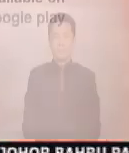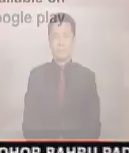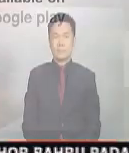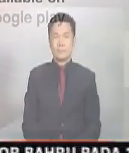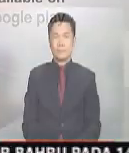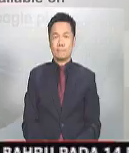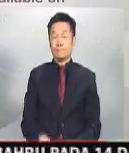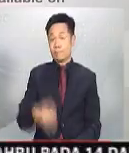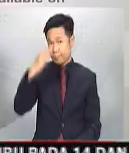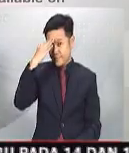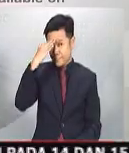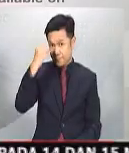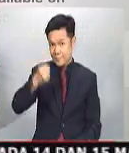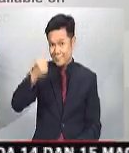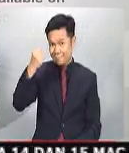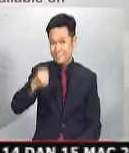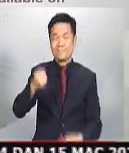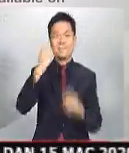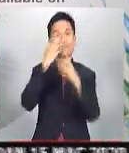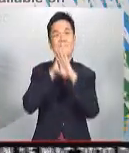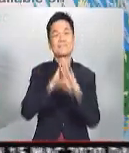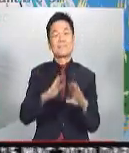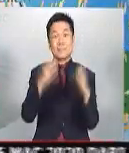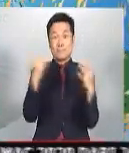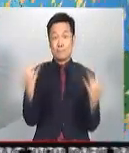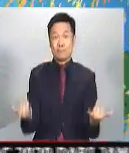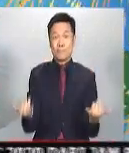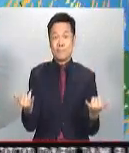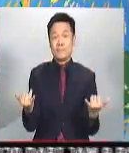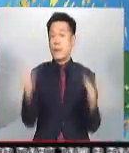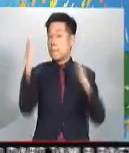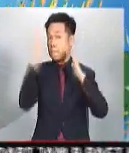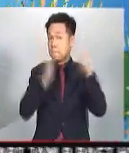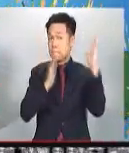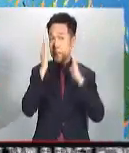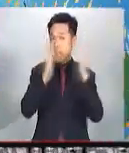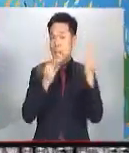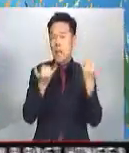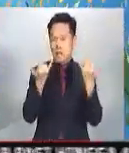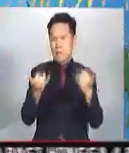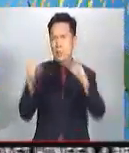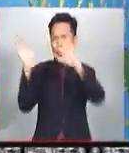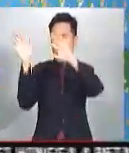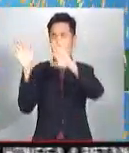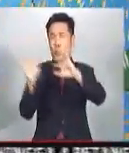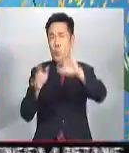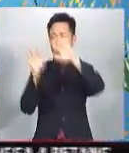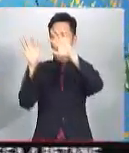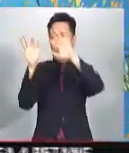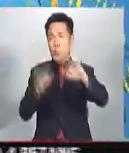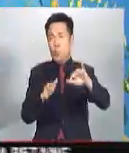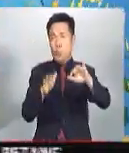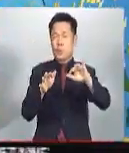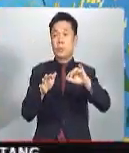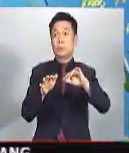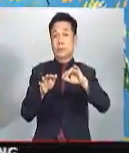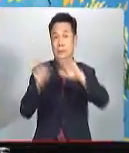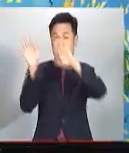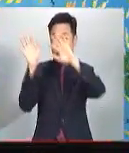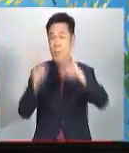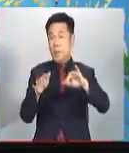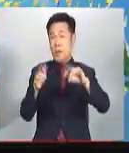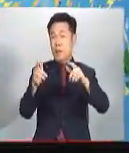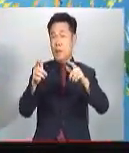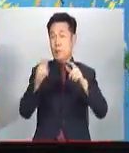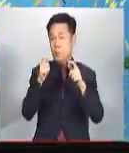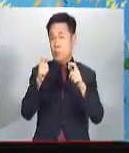Baiklah, assalamualaikum dan salam sejahtera. Pada ketika ini, negara kita masih lagi menerima pengaruh angin daripada arah timur laut dengan kelajuan